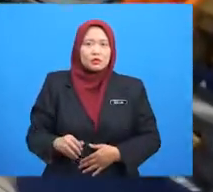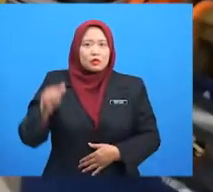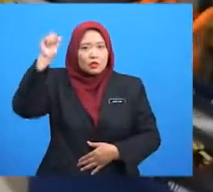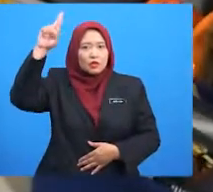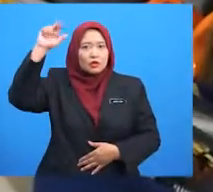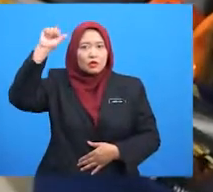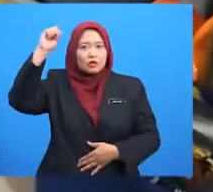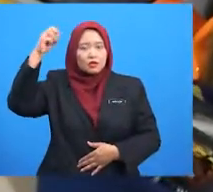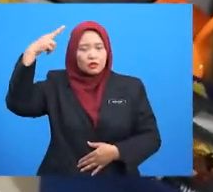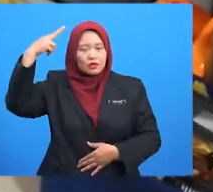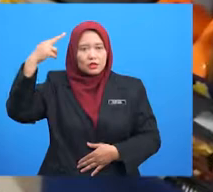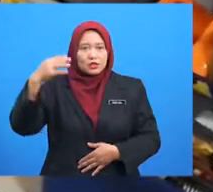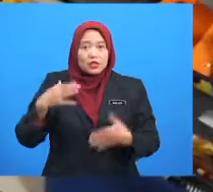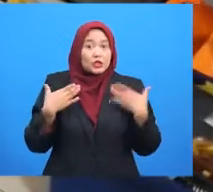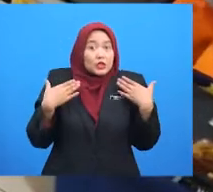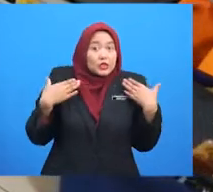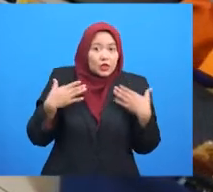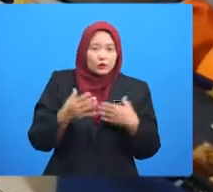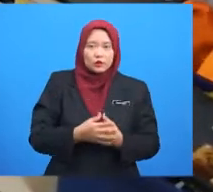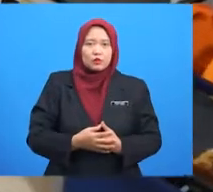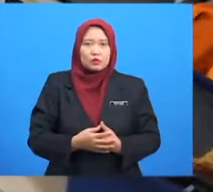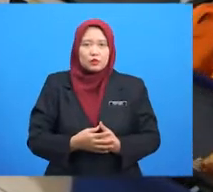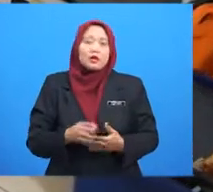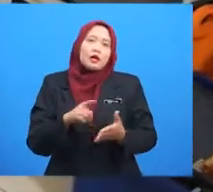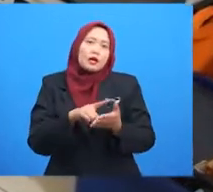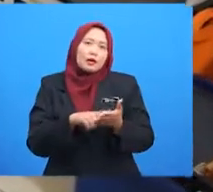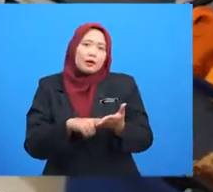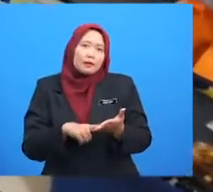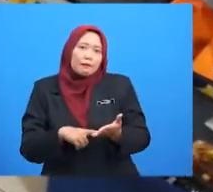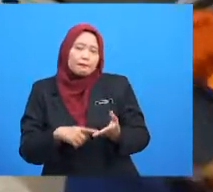ibu. Ha, apakah tindakan Arash?